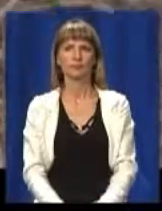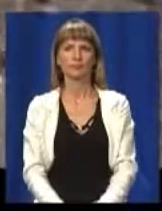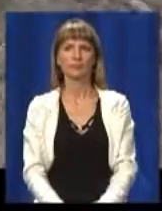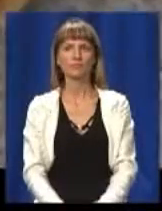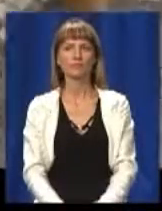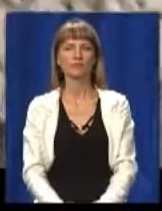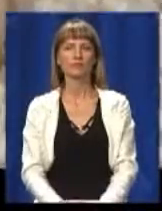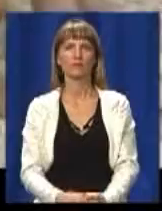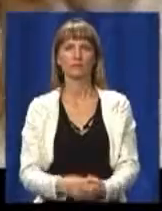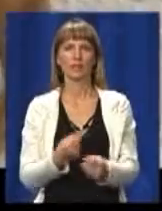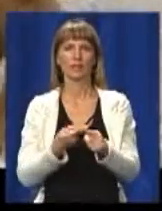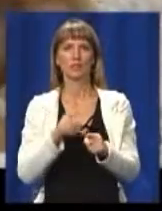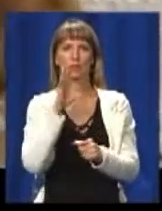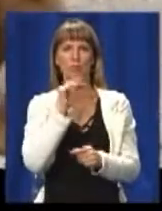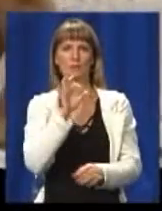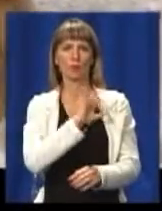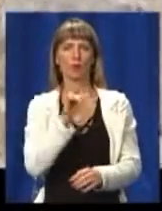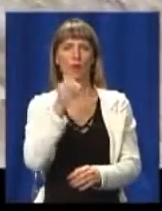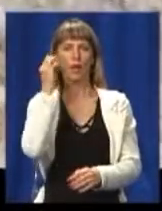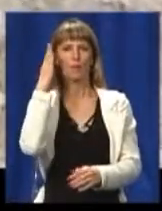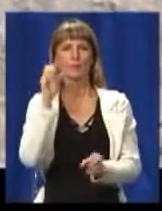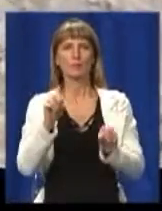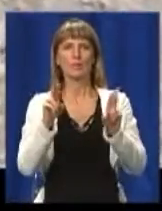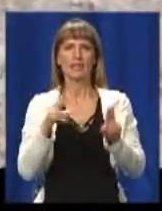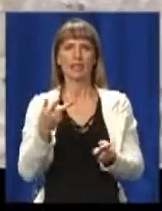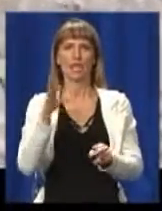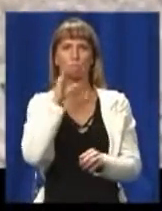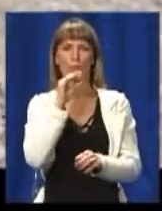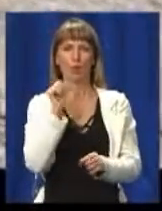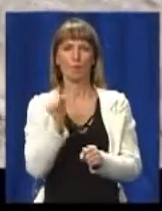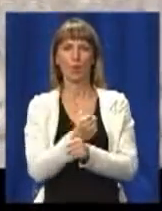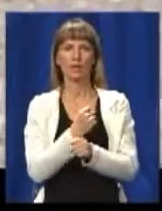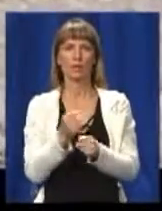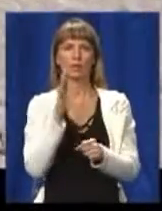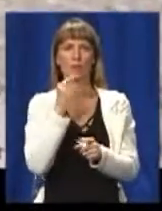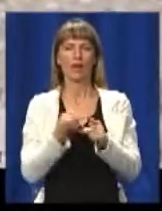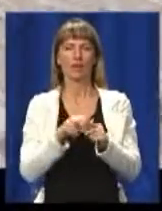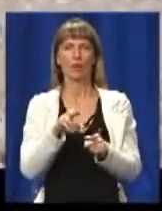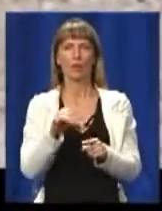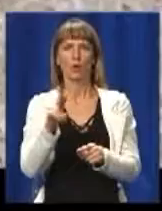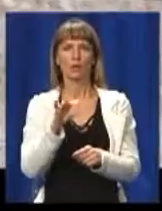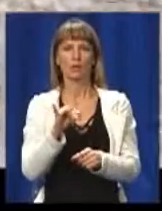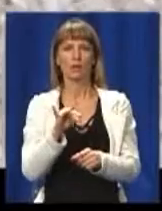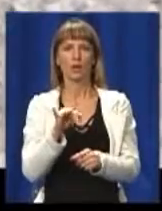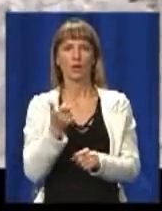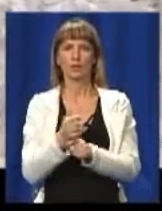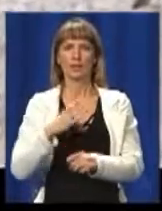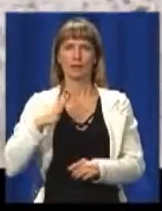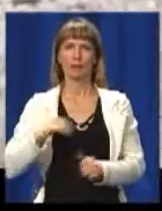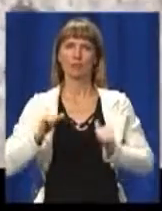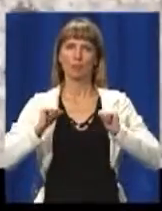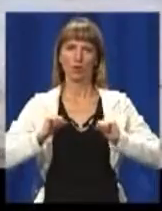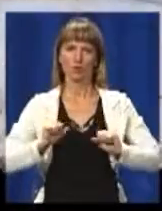Тоса Іну використовувалась у Японії спеціально для собачих боїв. Собаки цієї породи дивно терплячі,